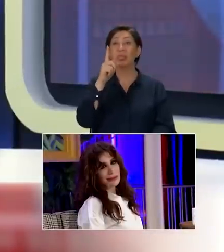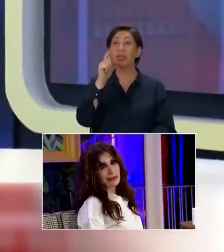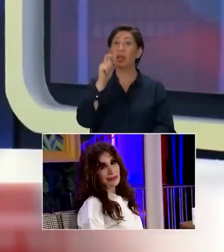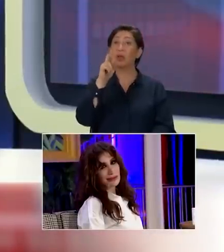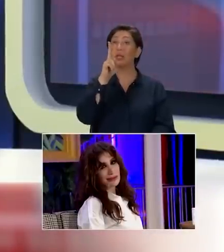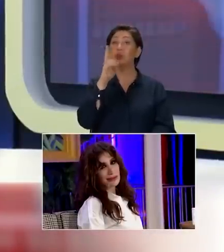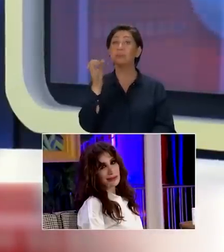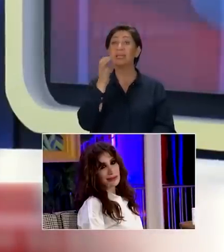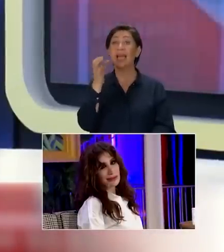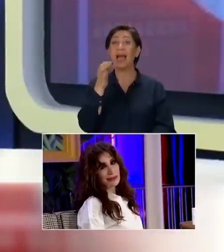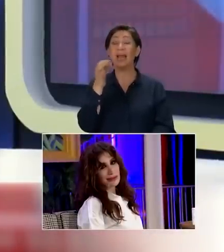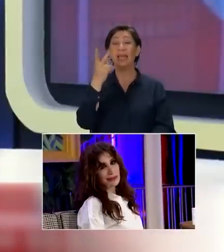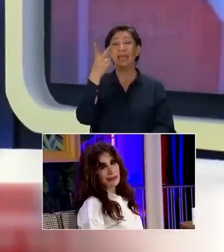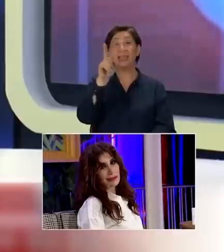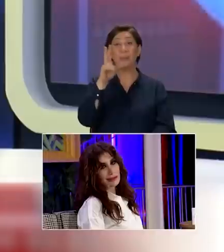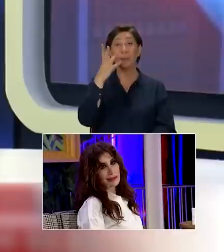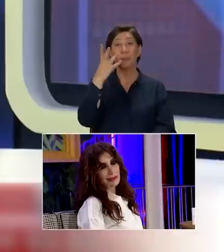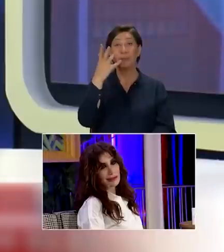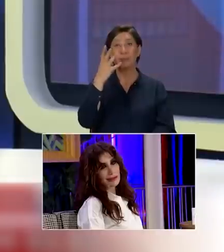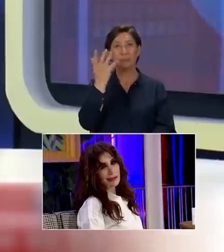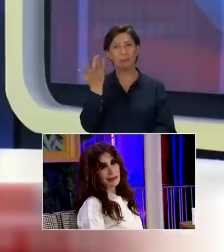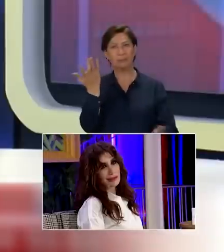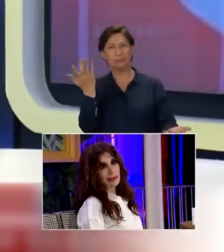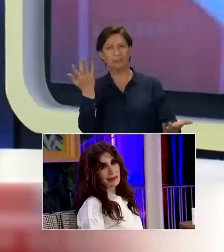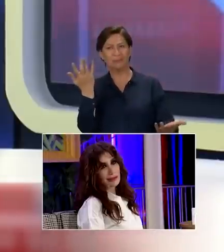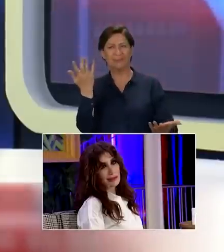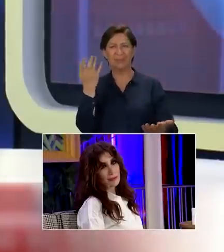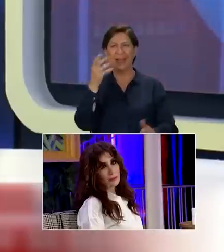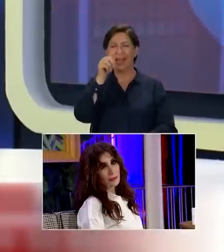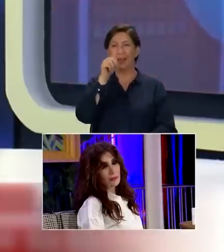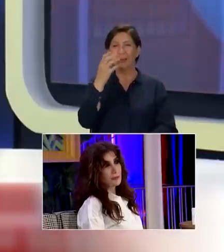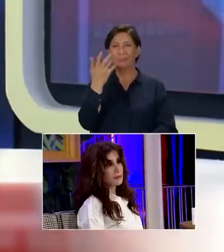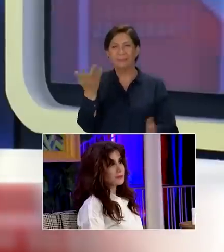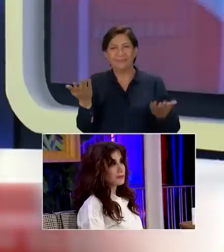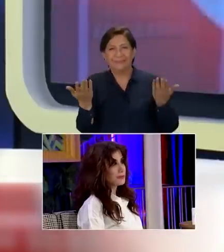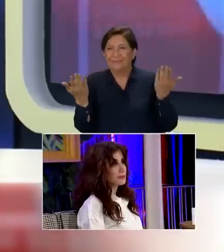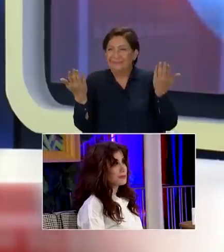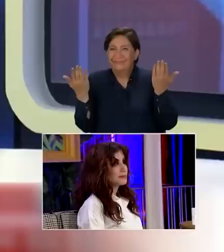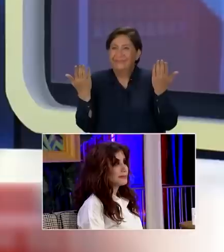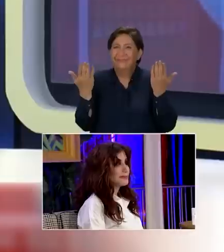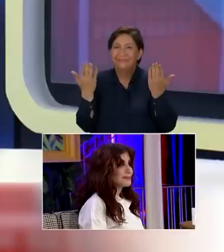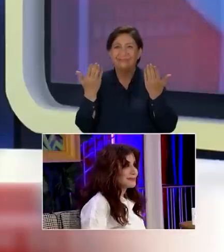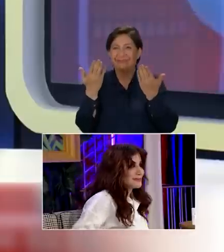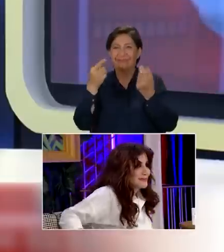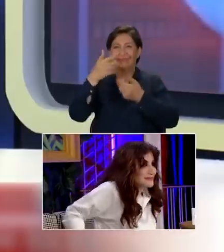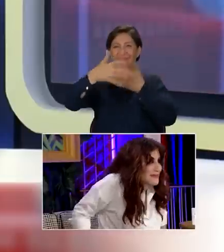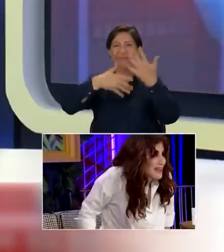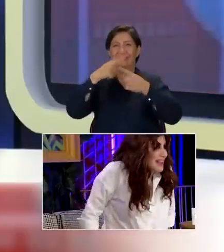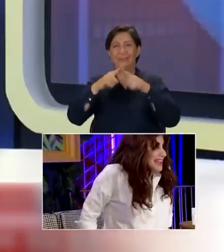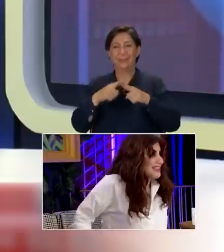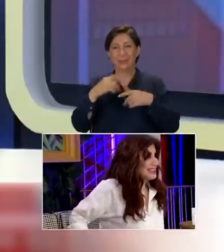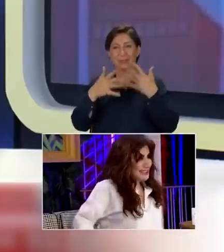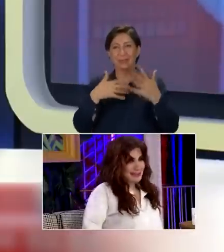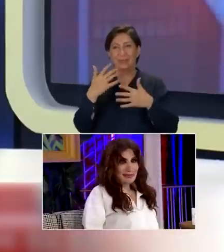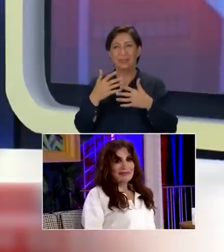para yapıyor Savaş? 100 bin dolar, 600, 1 trilyon 200 milyar 2 ayda 4, 600, 5